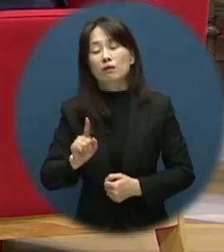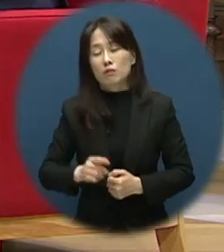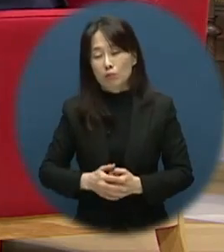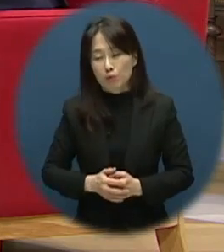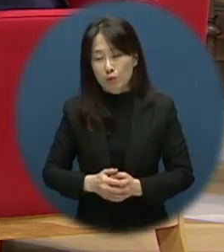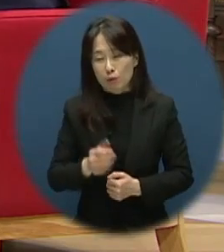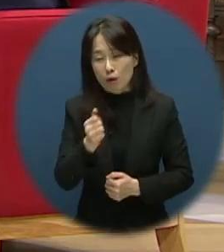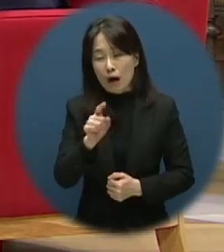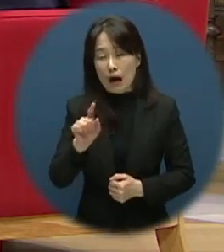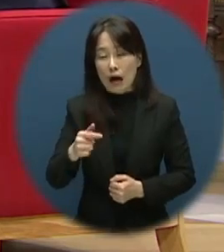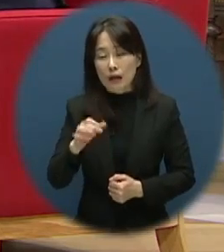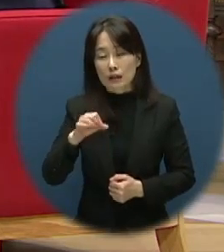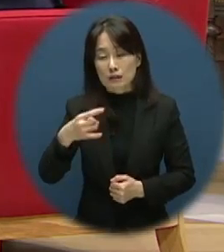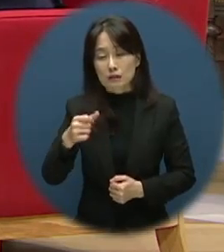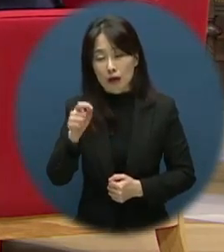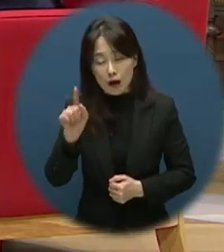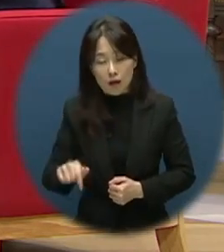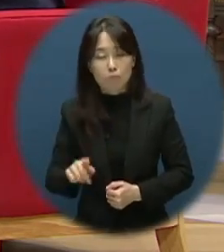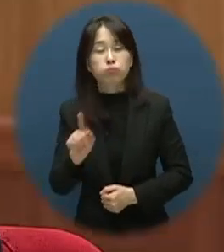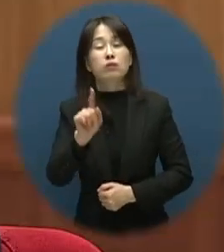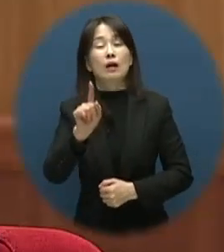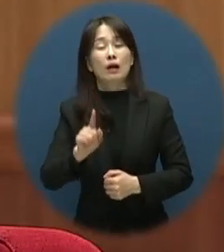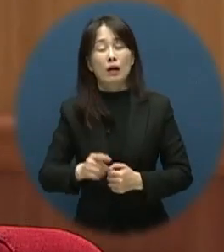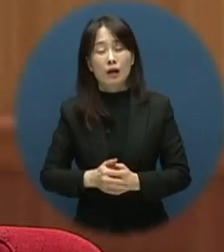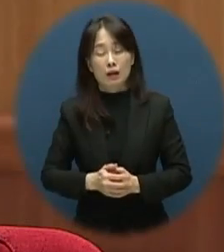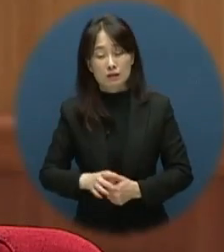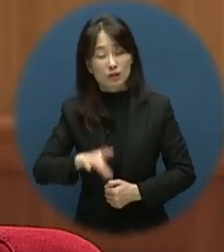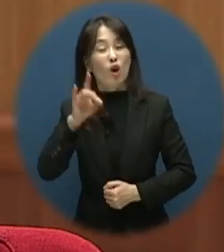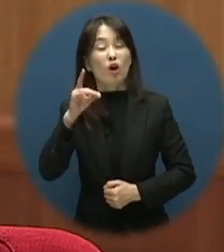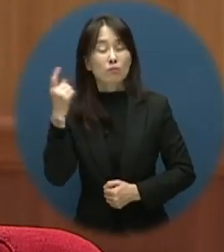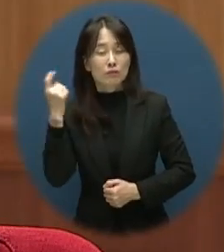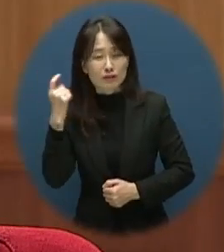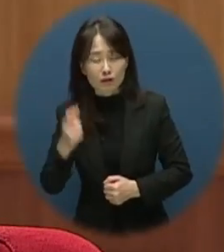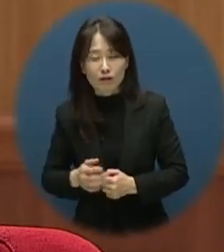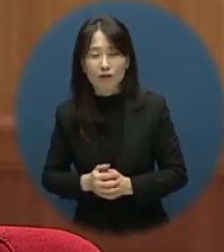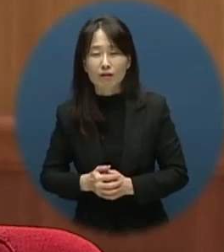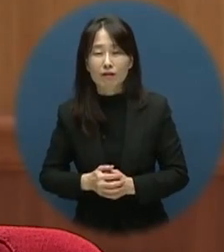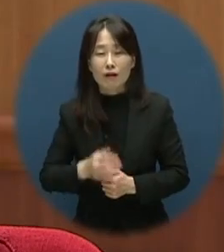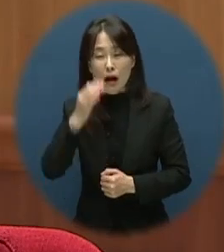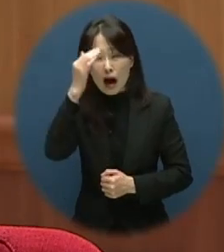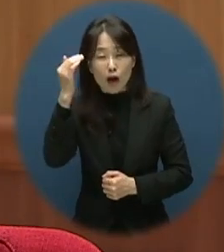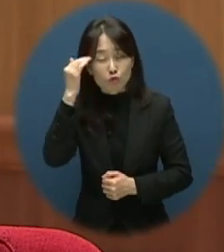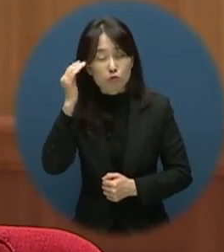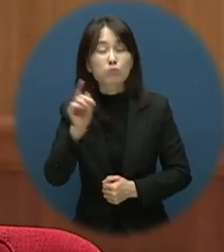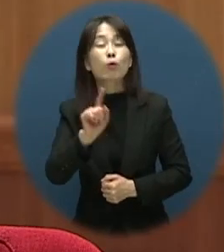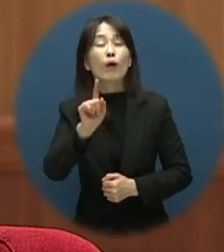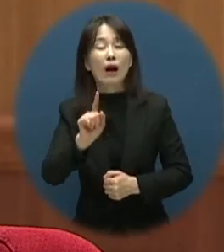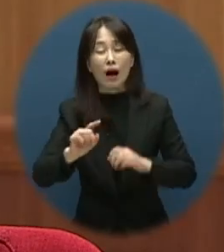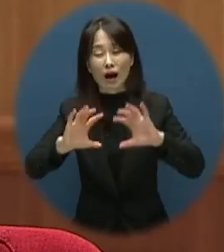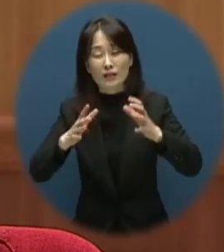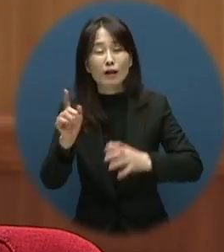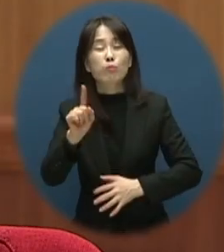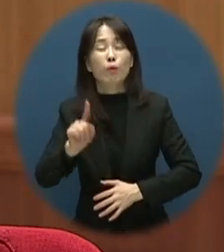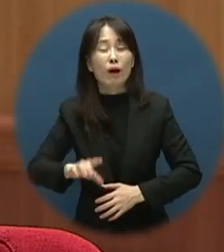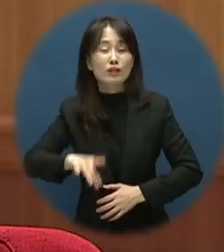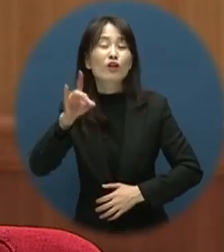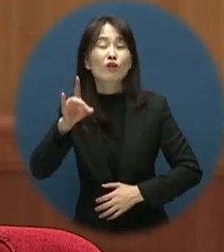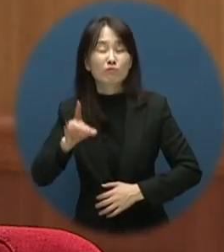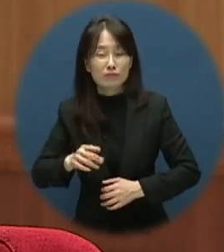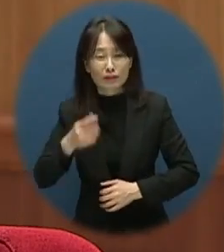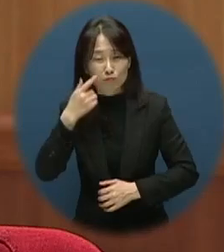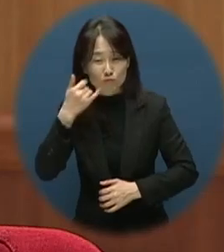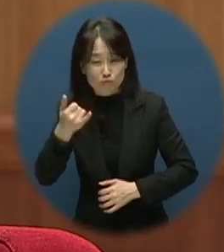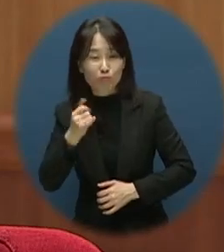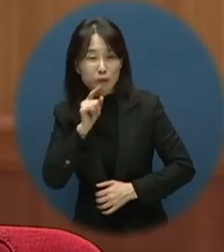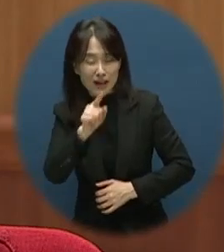모르죠. 한국도 어딘지도 모르고. 그렇지. 침도 모르고. 침도 모르고, 아무도 몰랐는데, 그래서. 근데 뭐